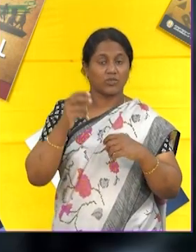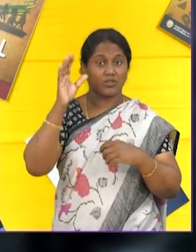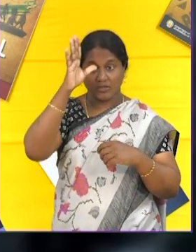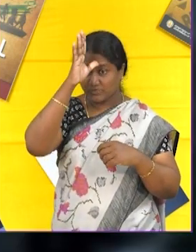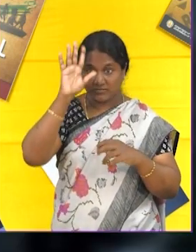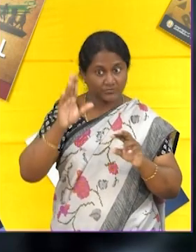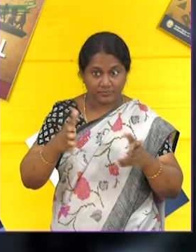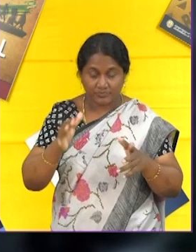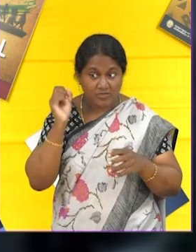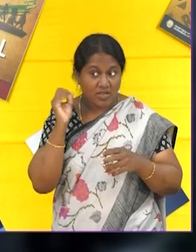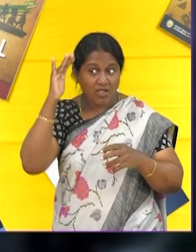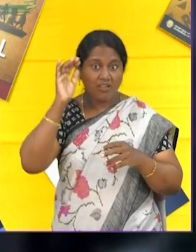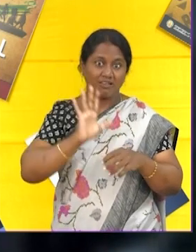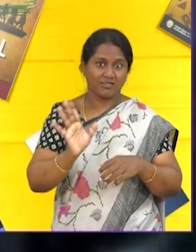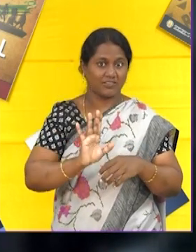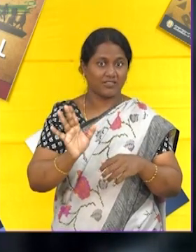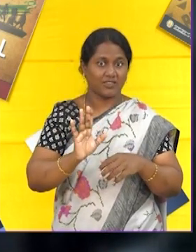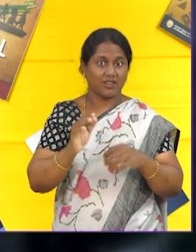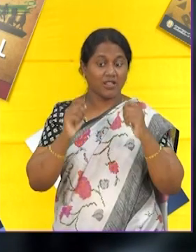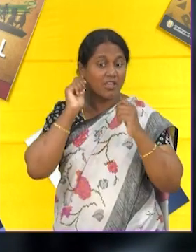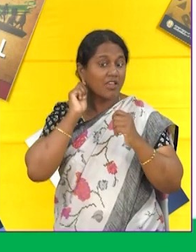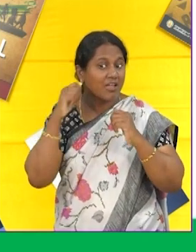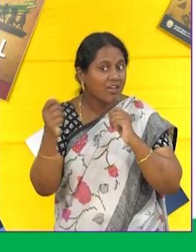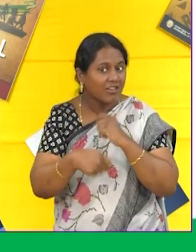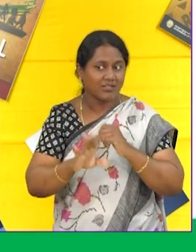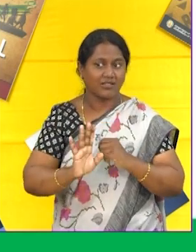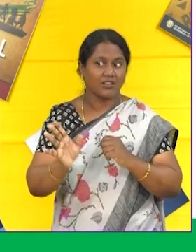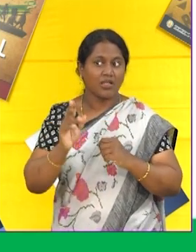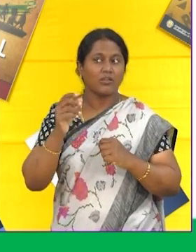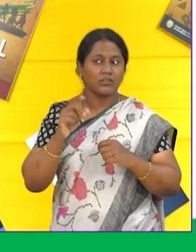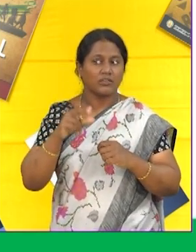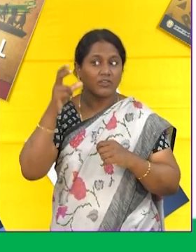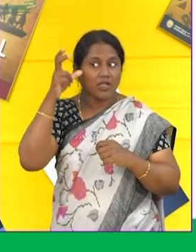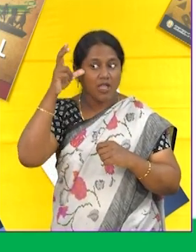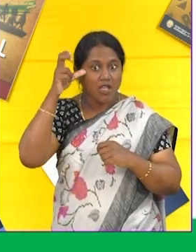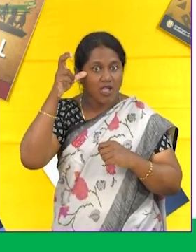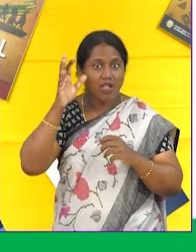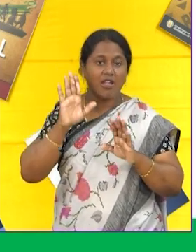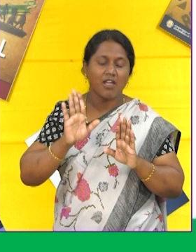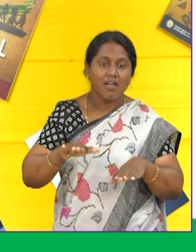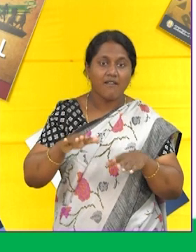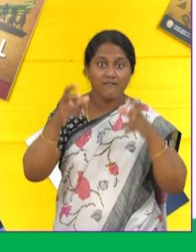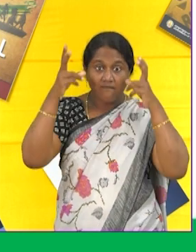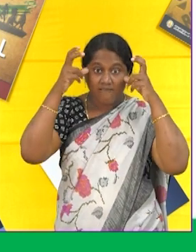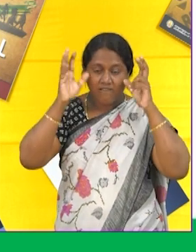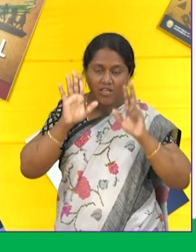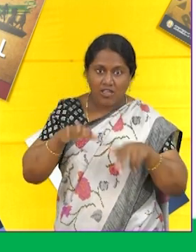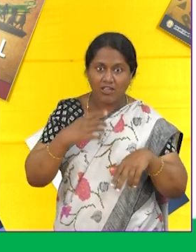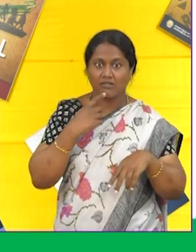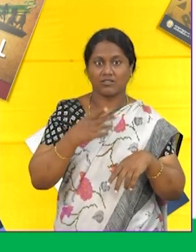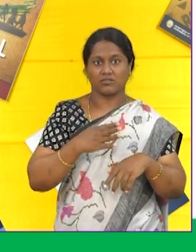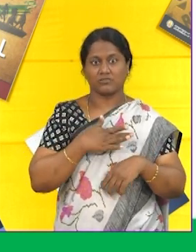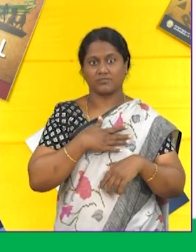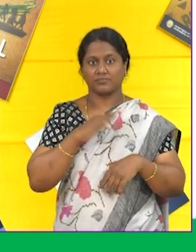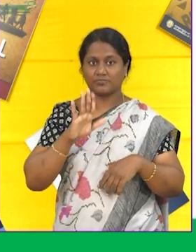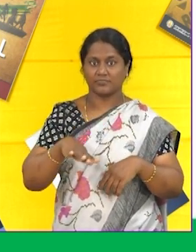என் மைண்டுக்கு அப்புறம் தான் அது புலப்பட்டுச்சு, அது கோஸ்டாக இருக்கக்கூடாதோ. After the walking had gone on for perhaps 3 minutes,